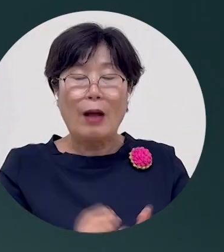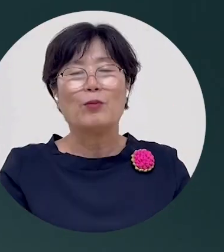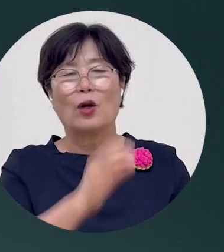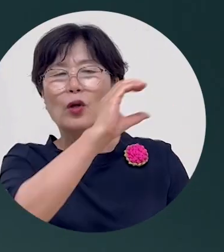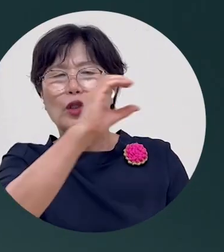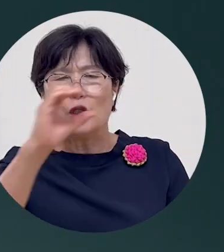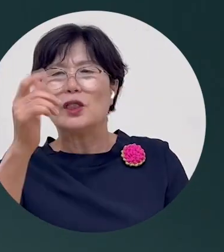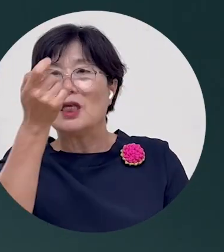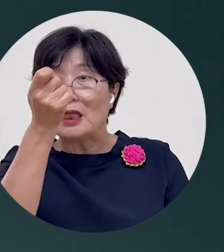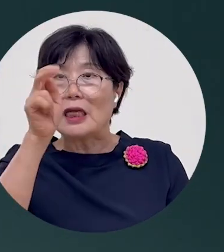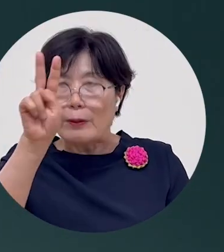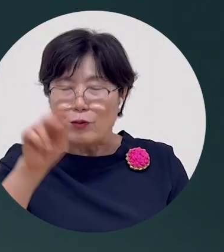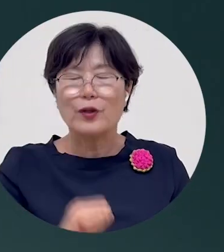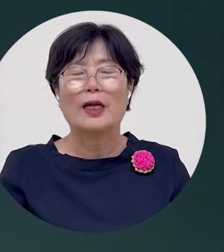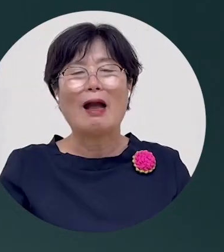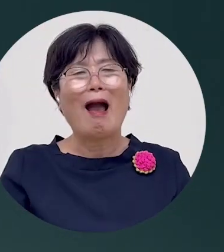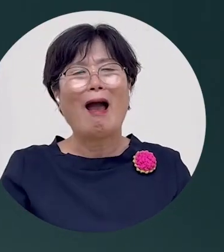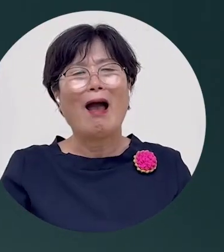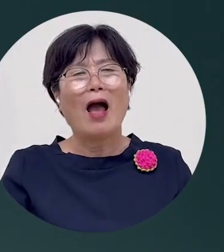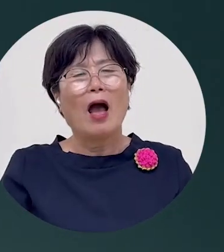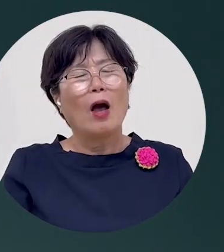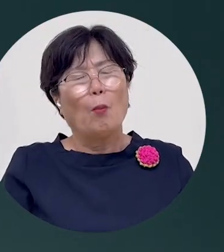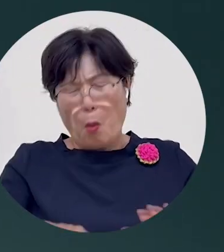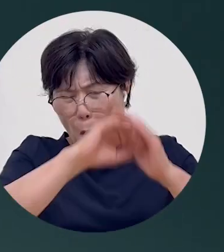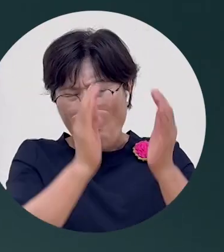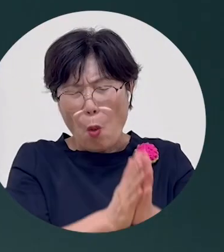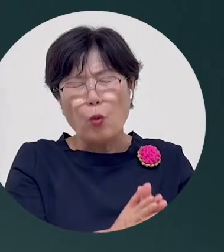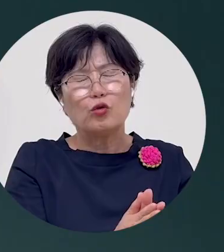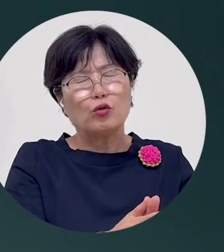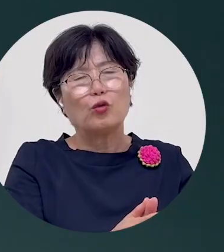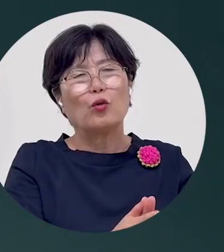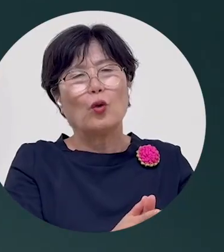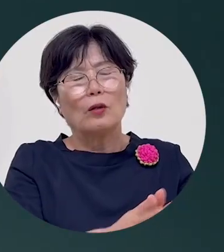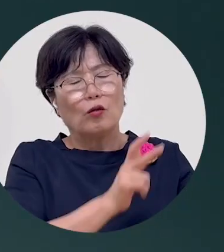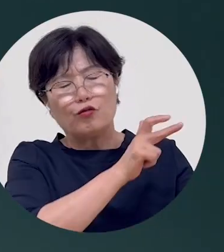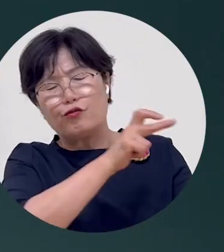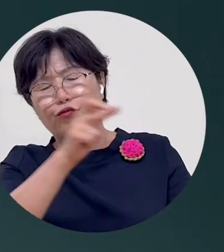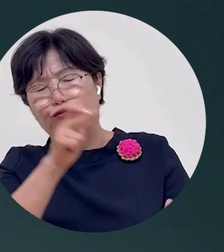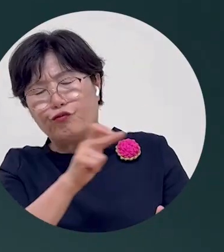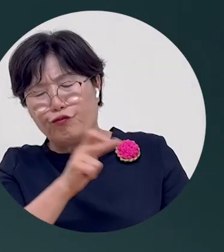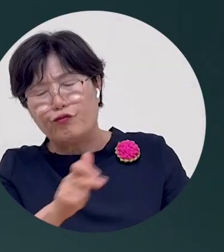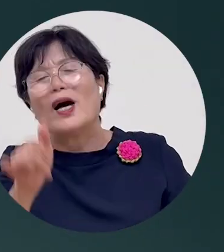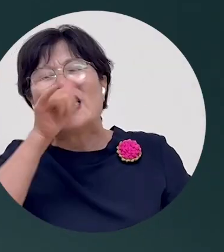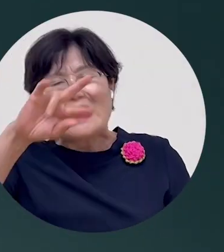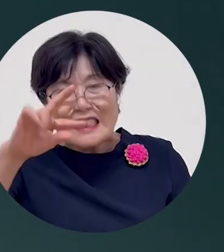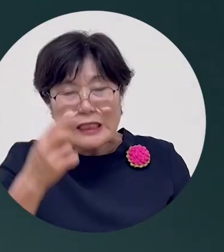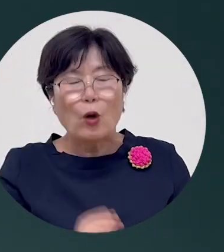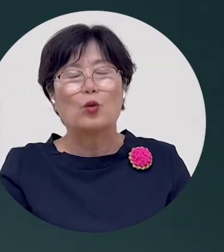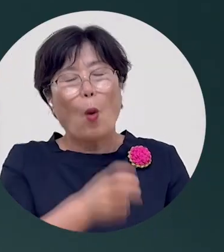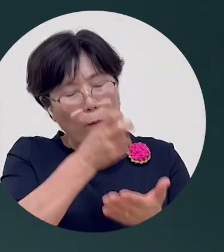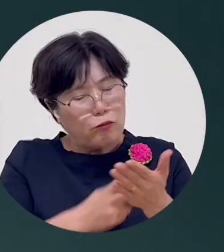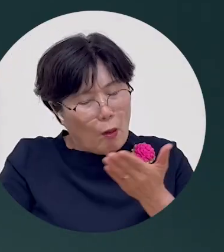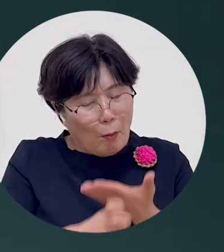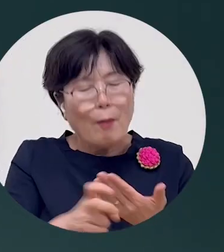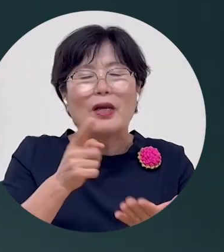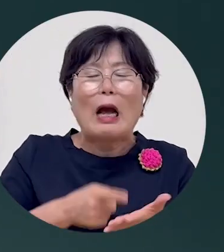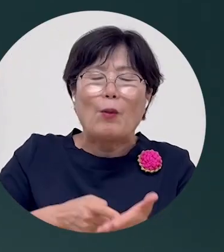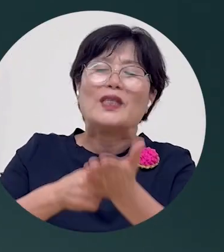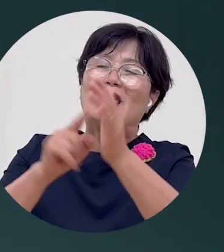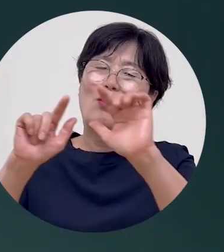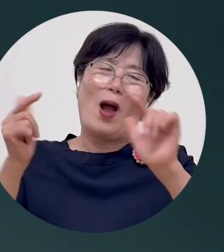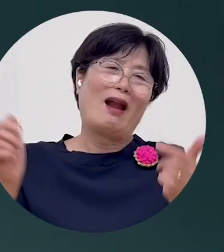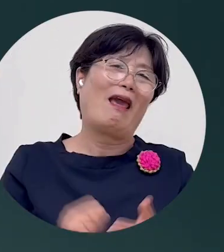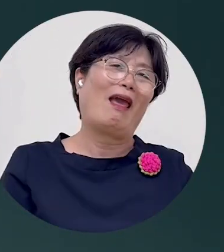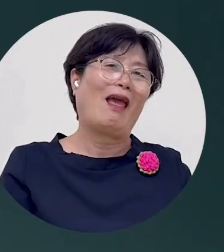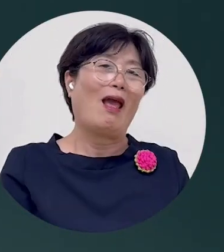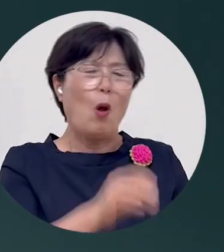CCTV가 모든 순간을 기록하고 있어도 불법이라고 신고하지 않습니다. 자,